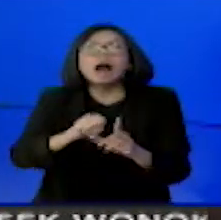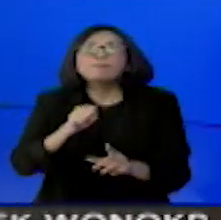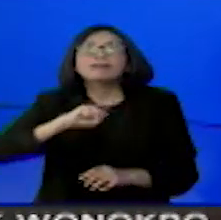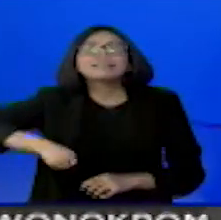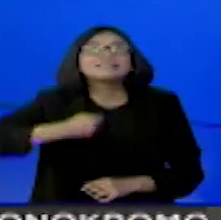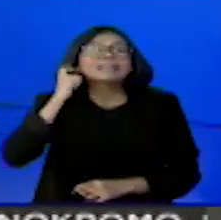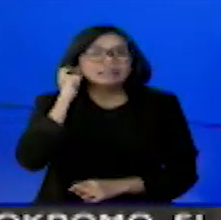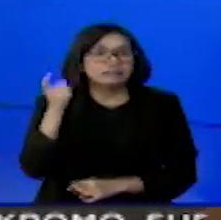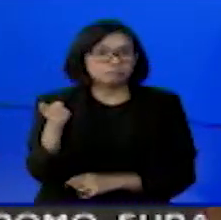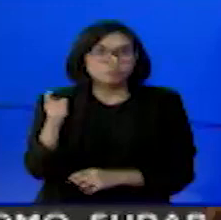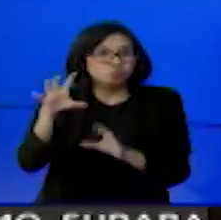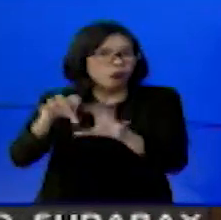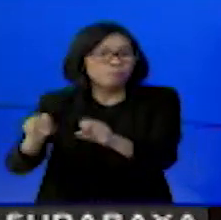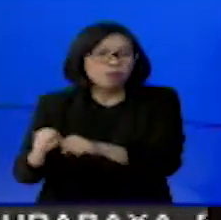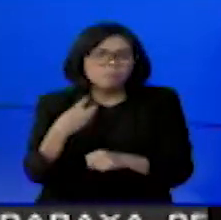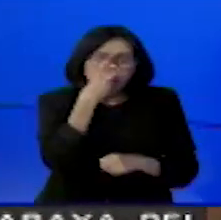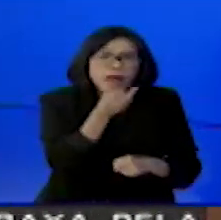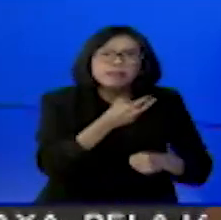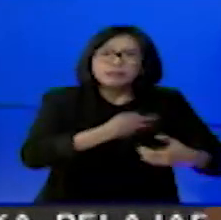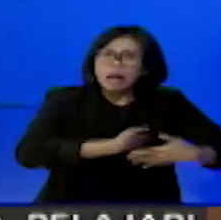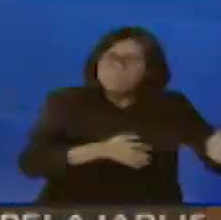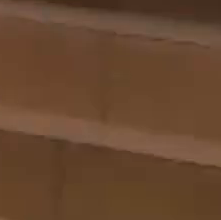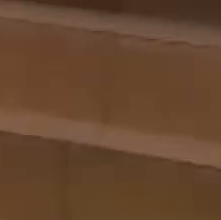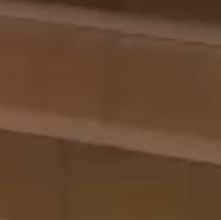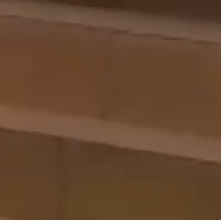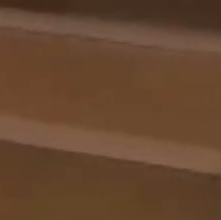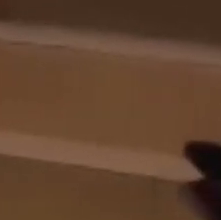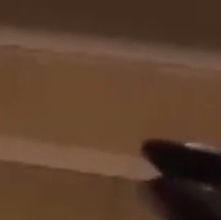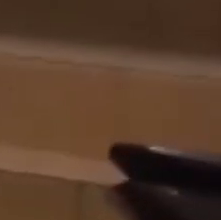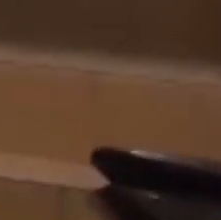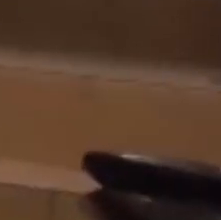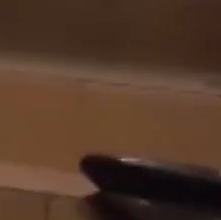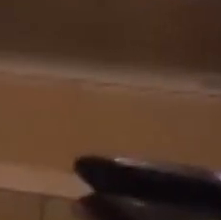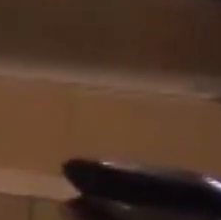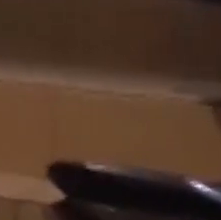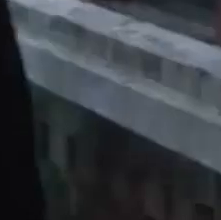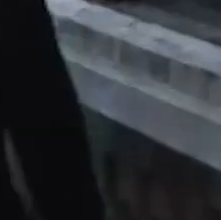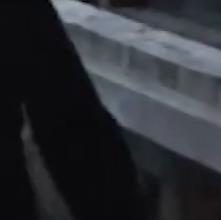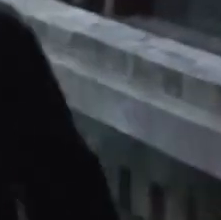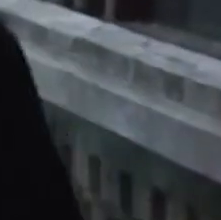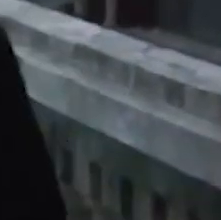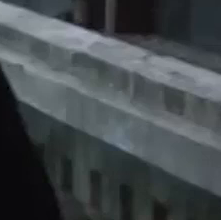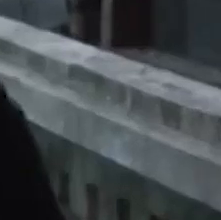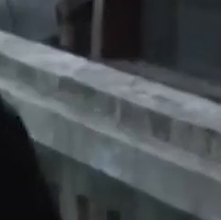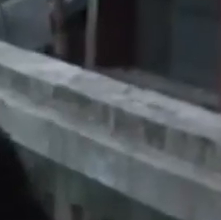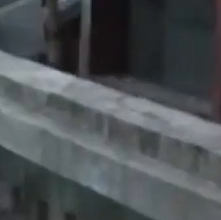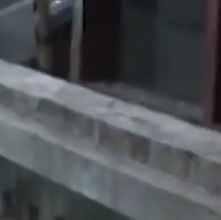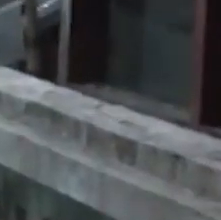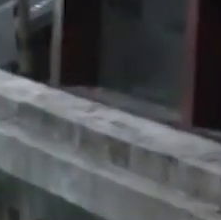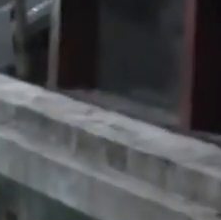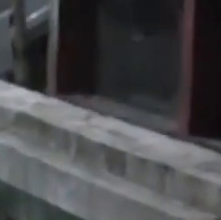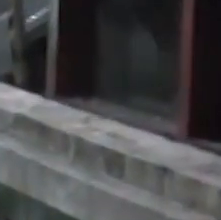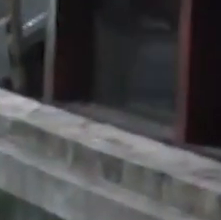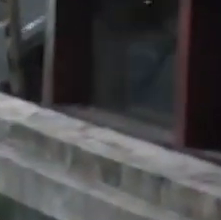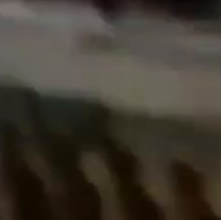pelaku. Polisi juga menggeledah kamar kos pelaku di Jalan Jagir, Sidosermo. Dari keterangan ketua RT